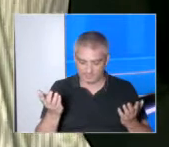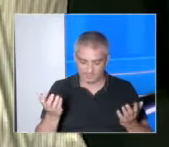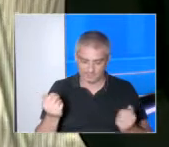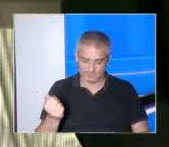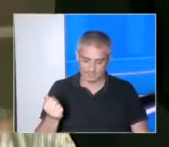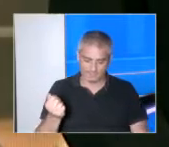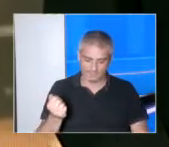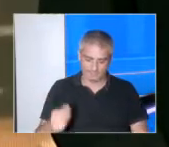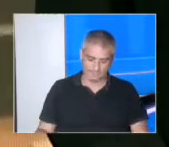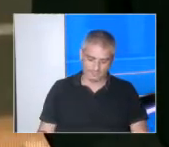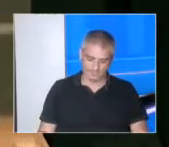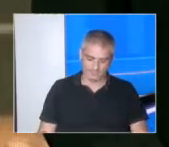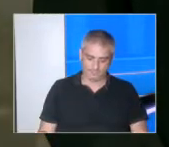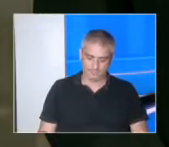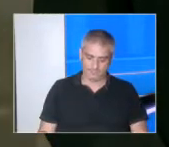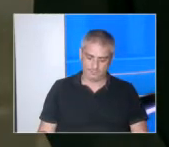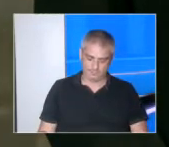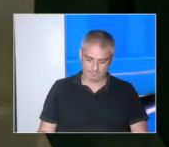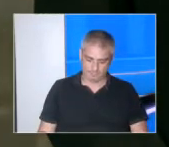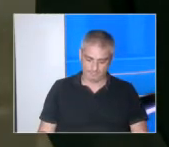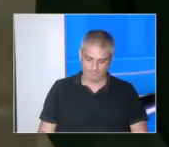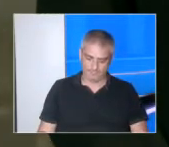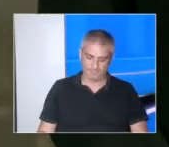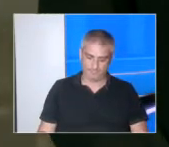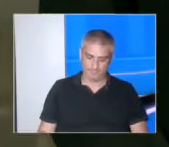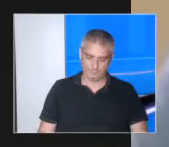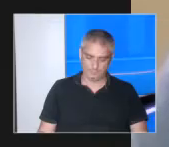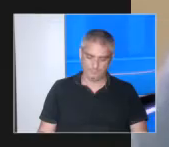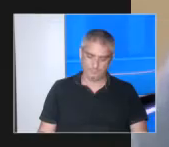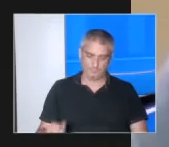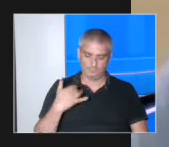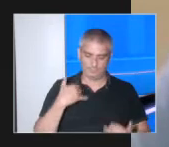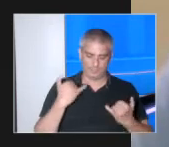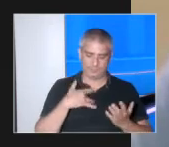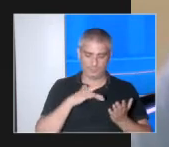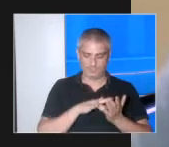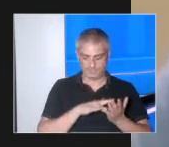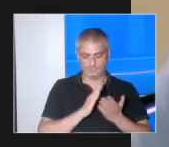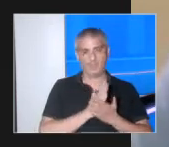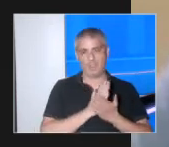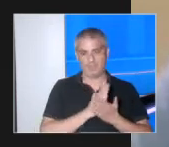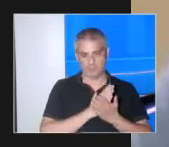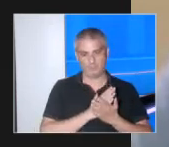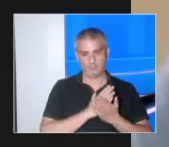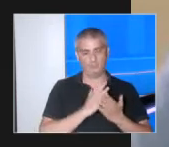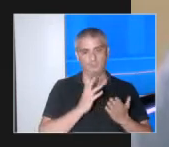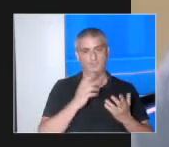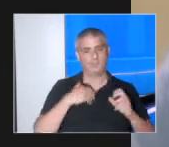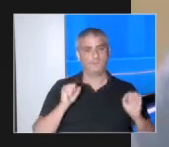החוצה? לא, את הממשלה זה כבר עבר כרגע, אנחנו נמצאים בהערכות ומרכזים את המאמץ